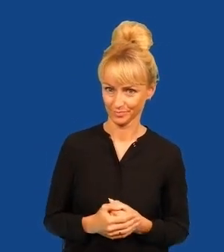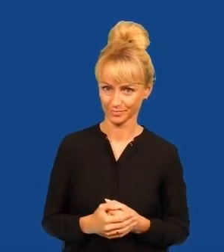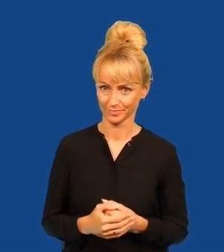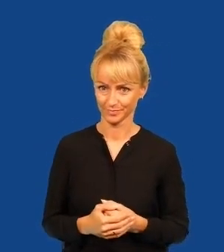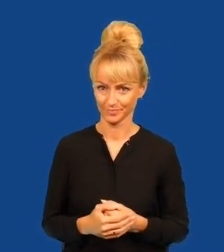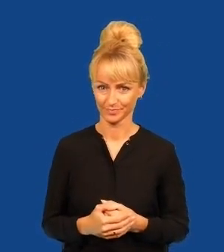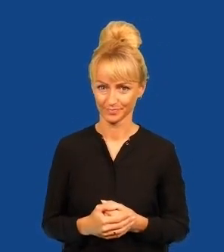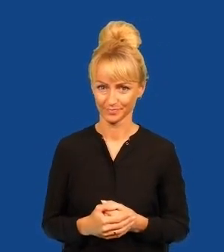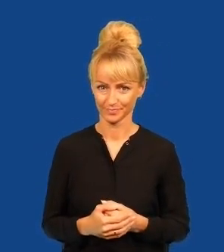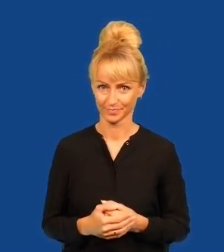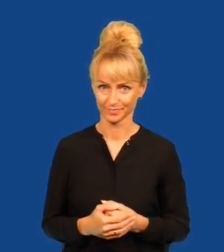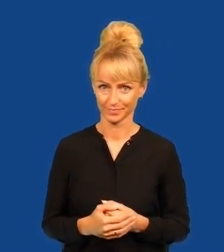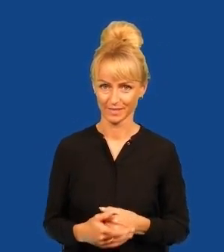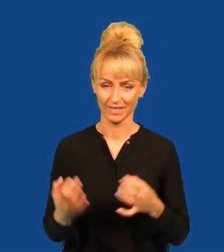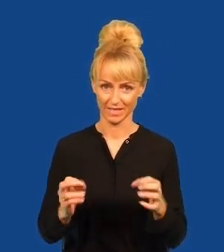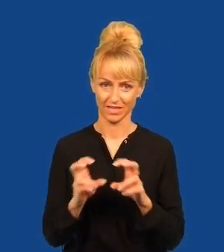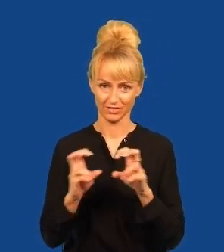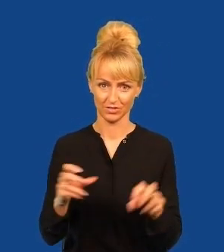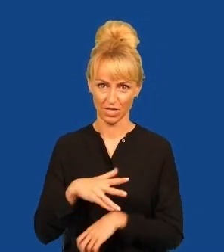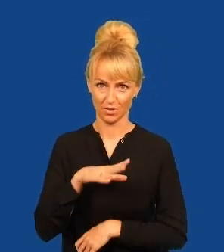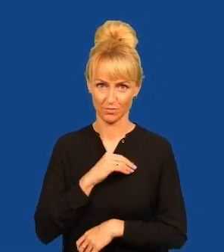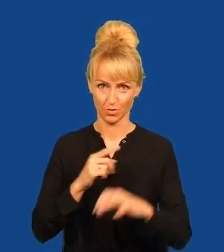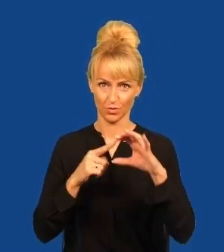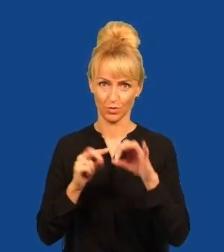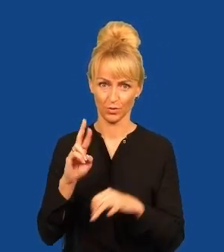mogli sobie przeskanować ten QR.